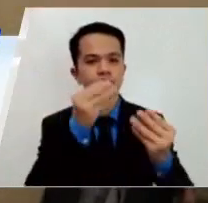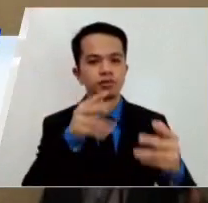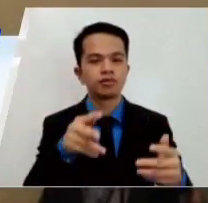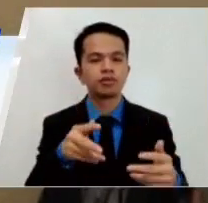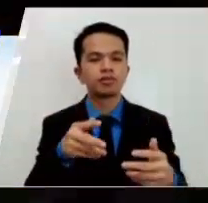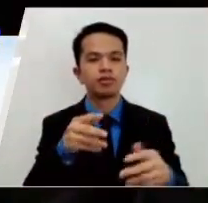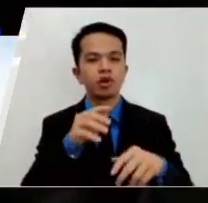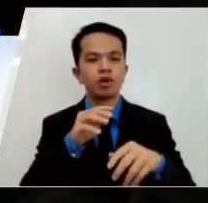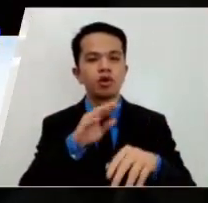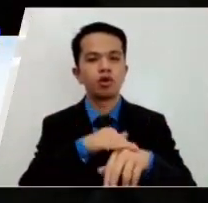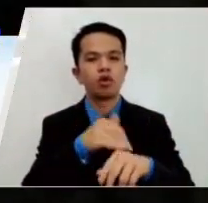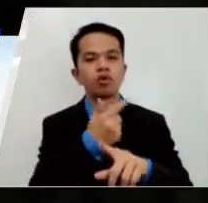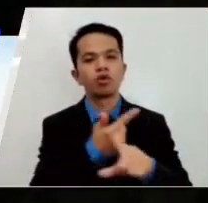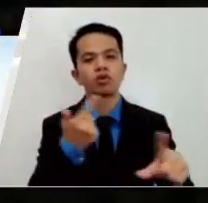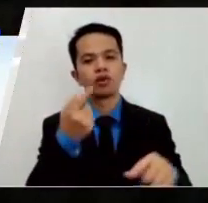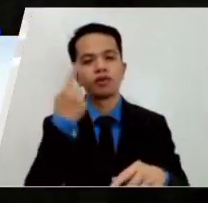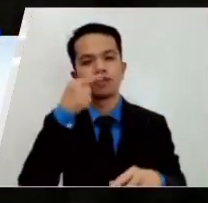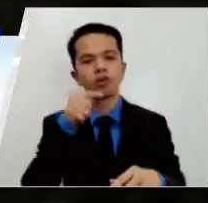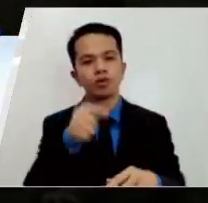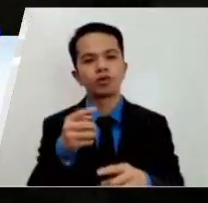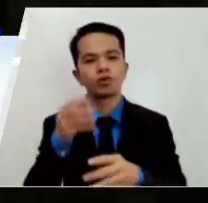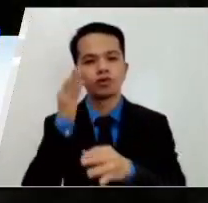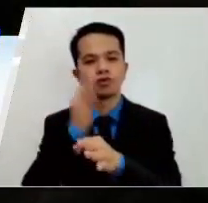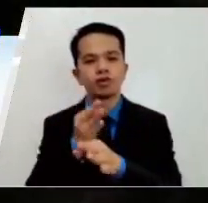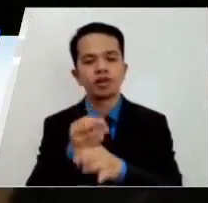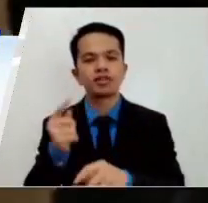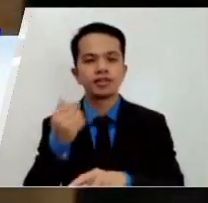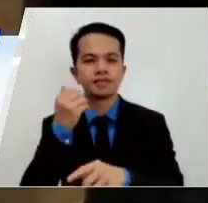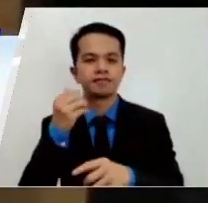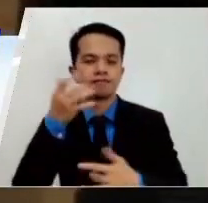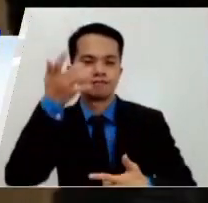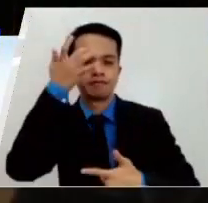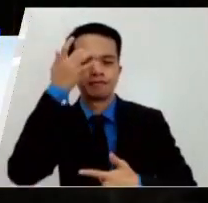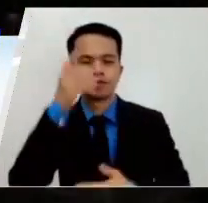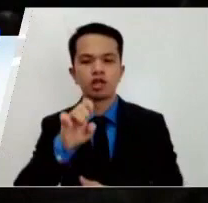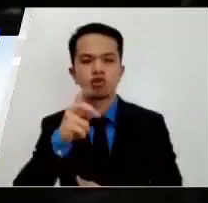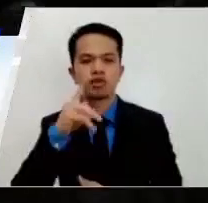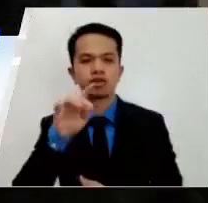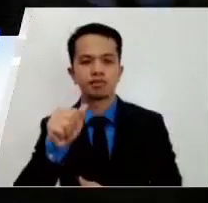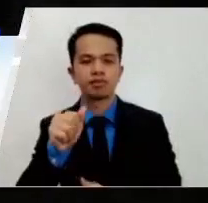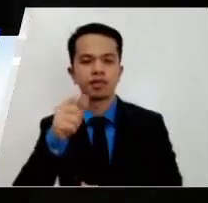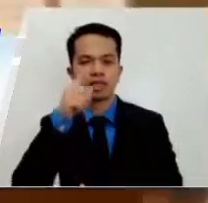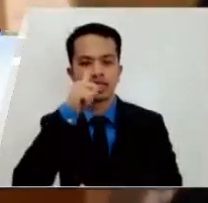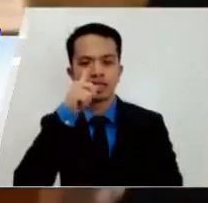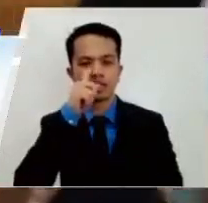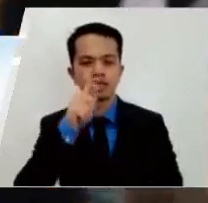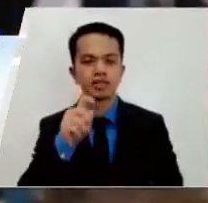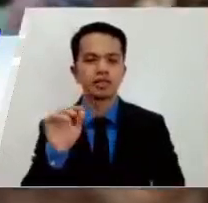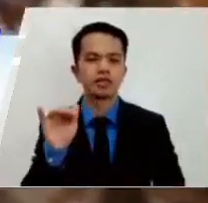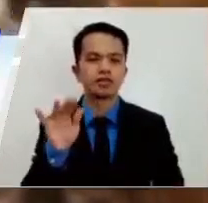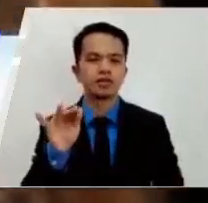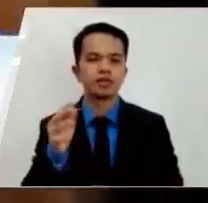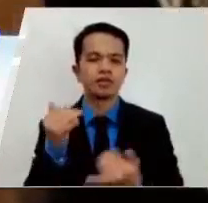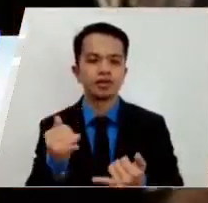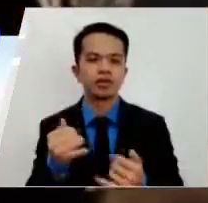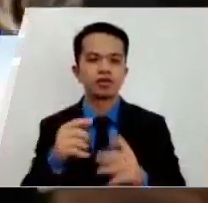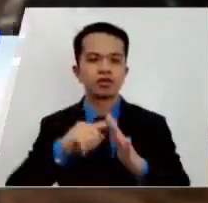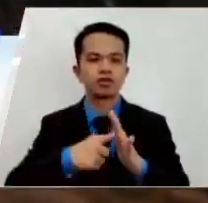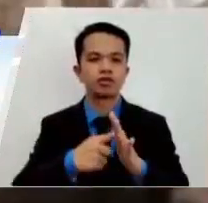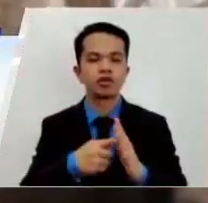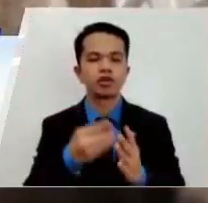pananampalataya. Nasawi siya sa sakit na leukemia sa edad na 15. Idinaos ang kanyang beatification noong taong